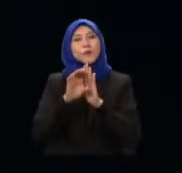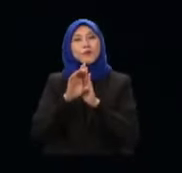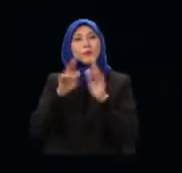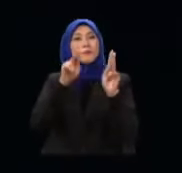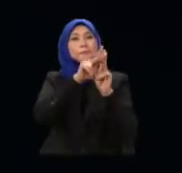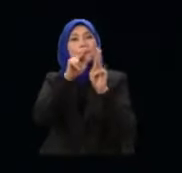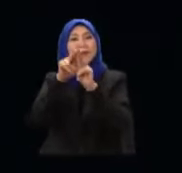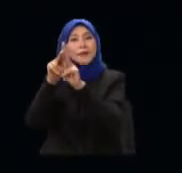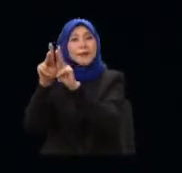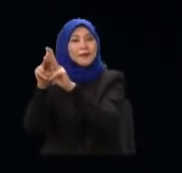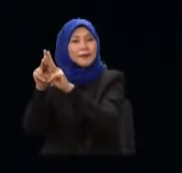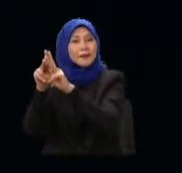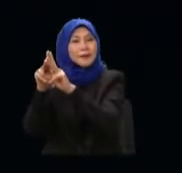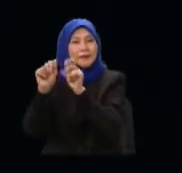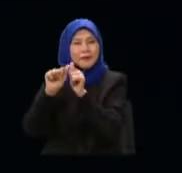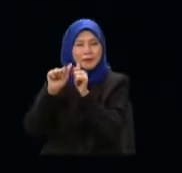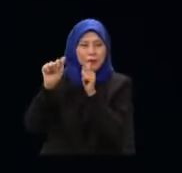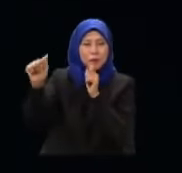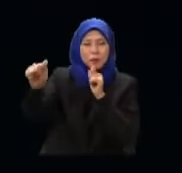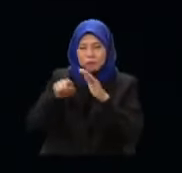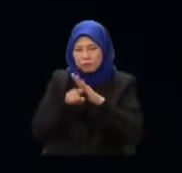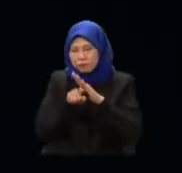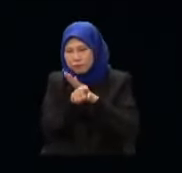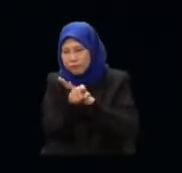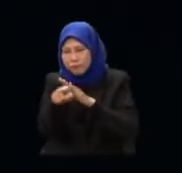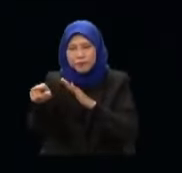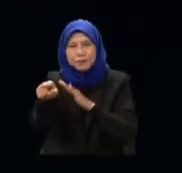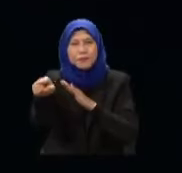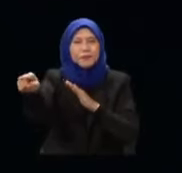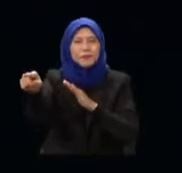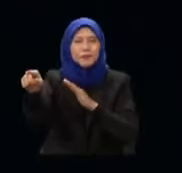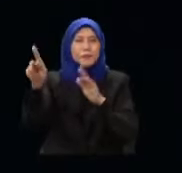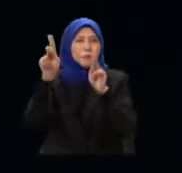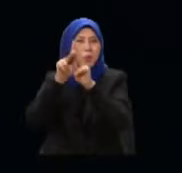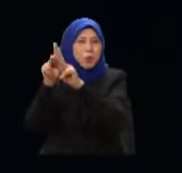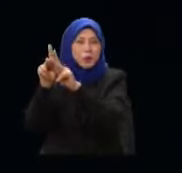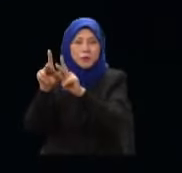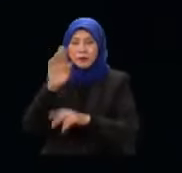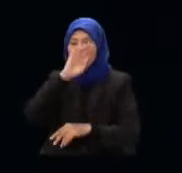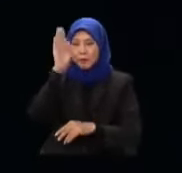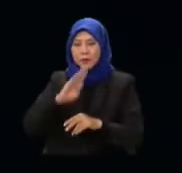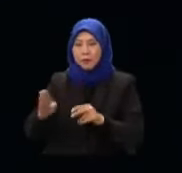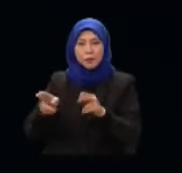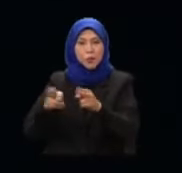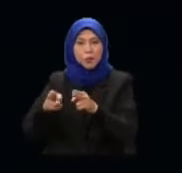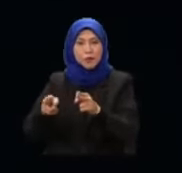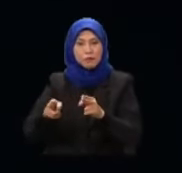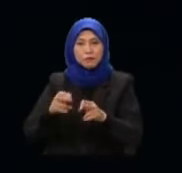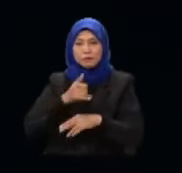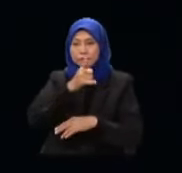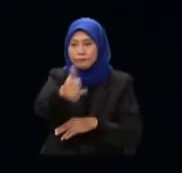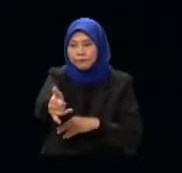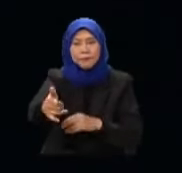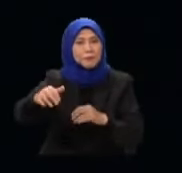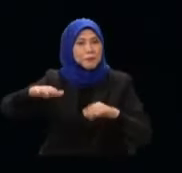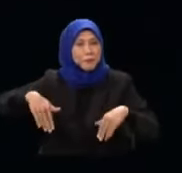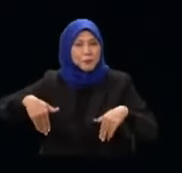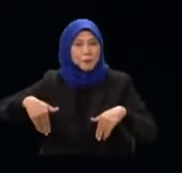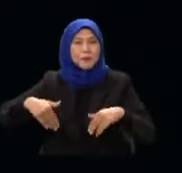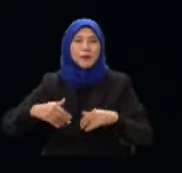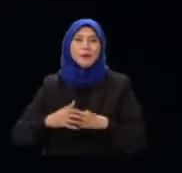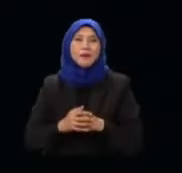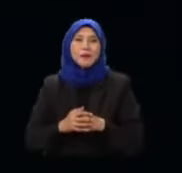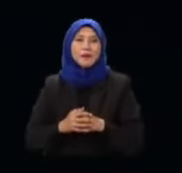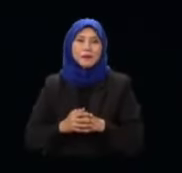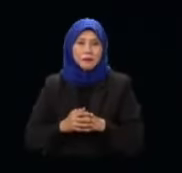kampung agaknya ayam jauh kedalam Mereka pun tak pernah berurusan dengannya apa yang